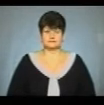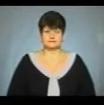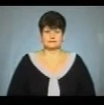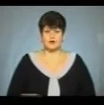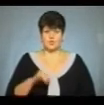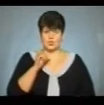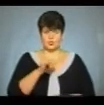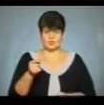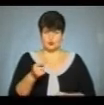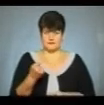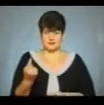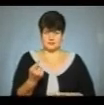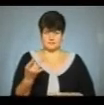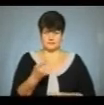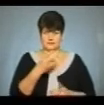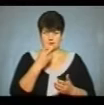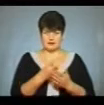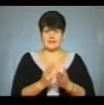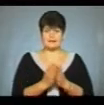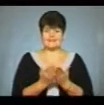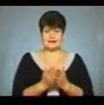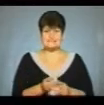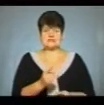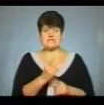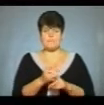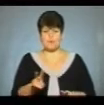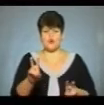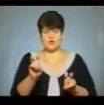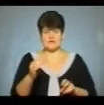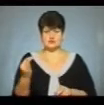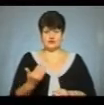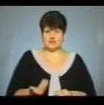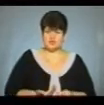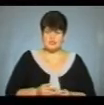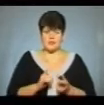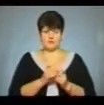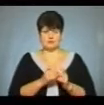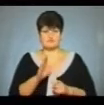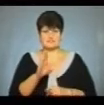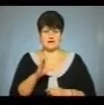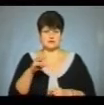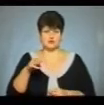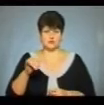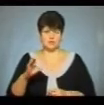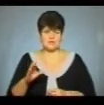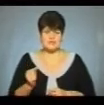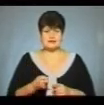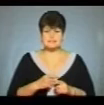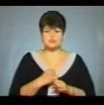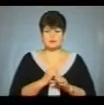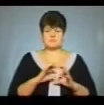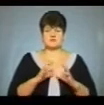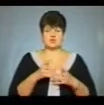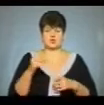У Тернополі вперше презентували книгу «Заборонений. Історія життя і боротьби Василя Стуса». Це зробили під час